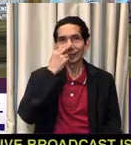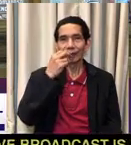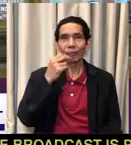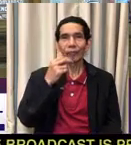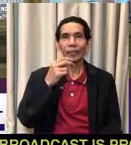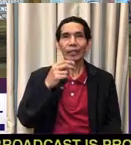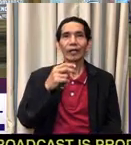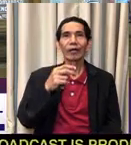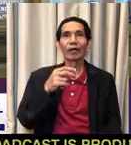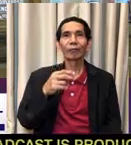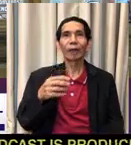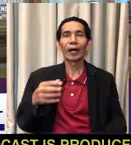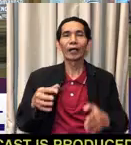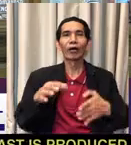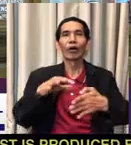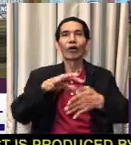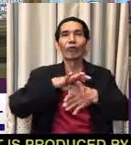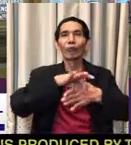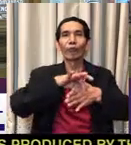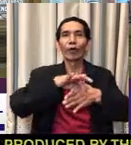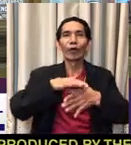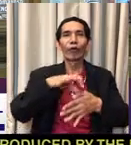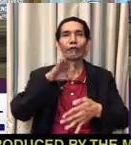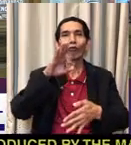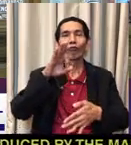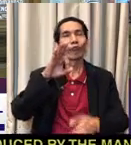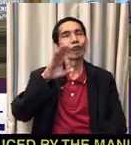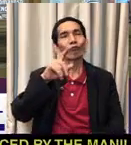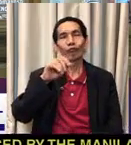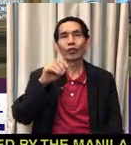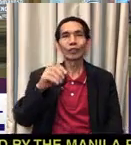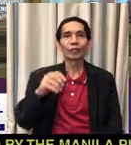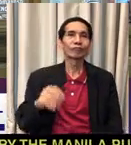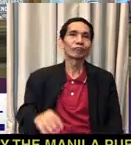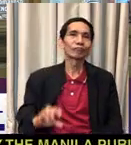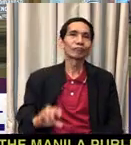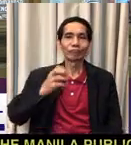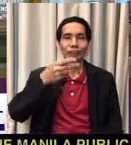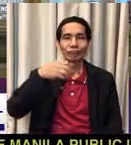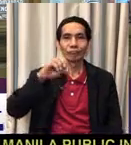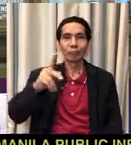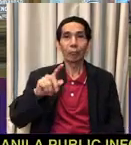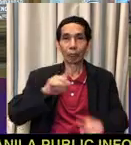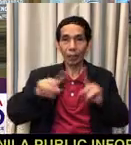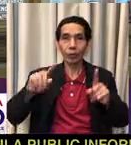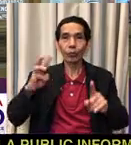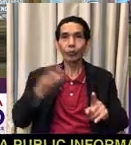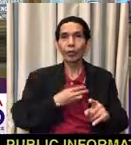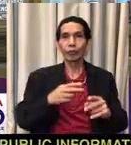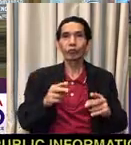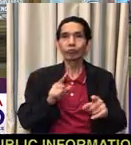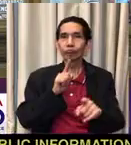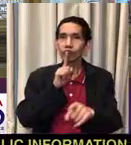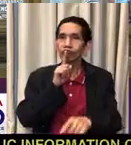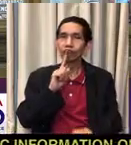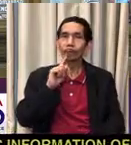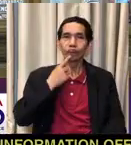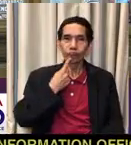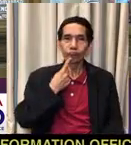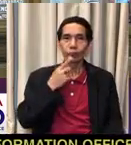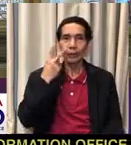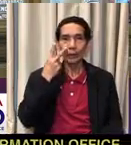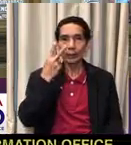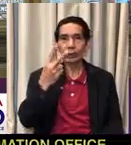Parang porchop lang dito. It's just trying to light up the moment. But we are very serious, as you can see.